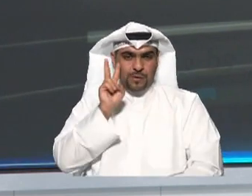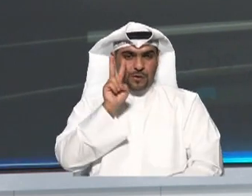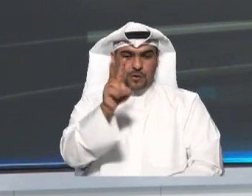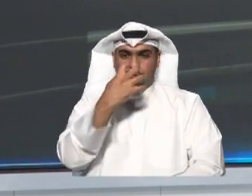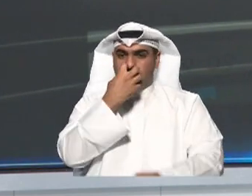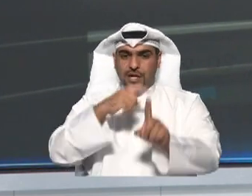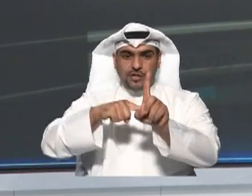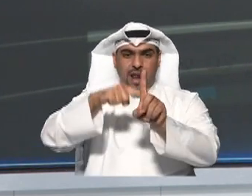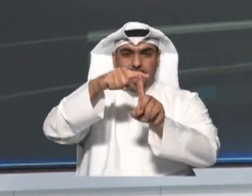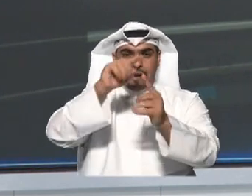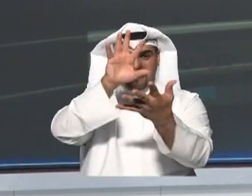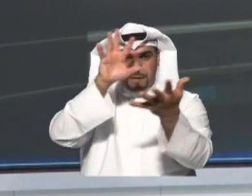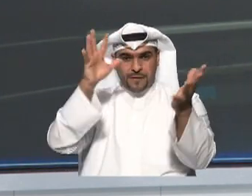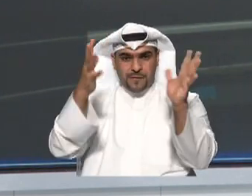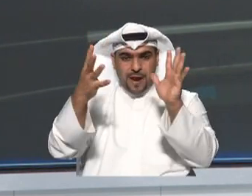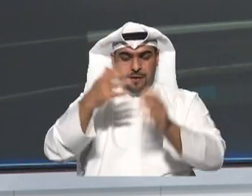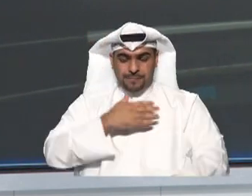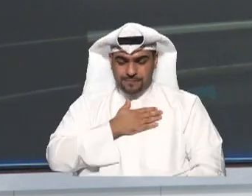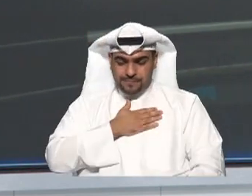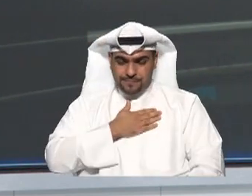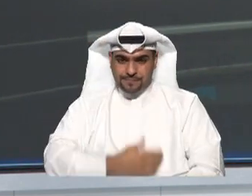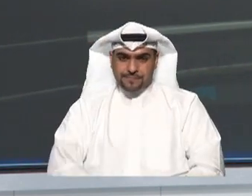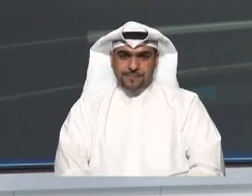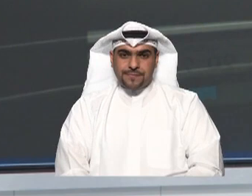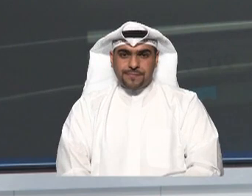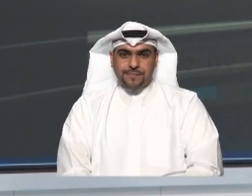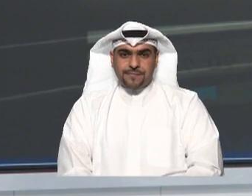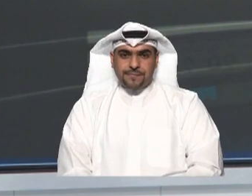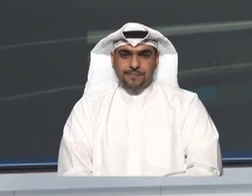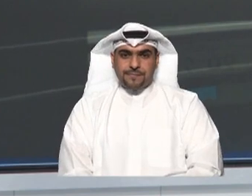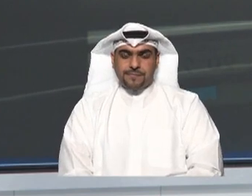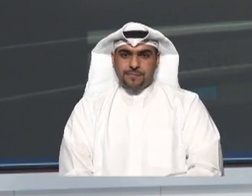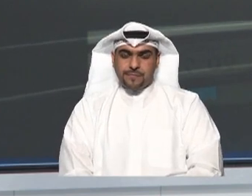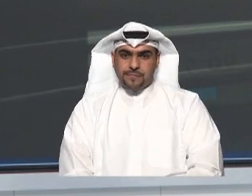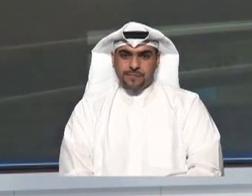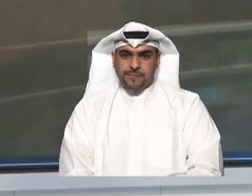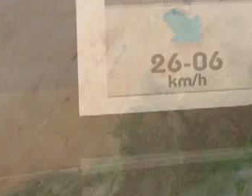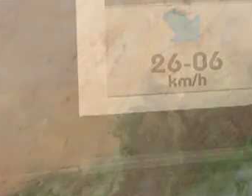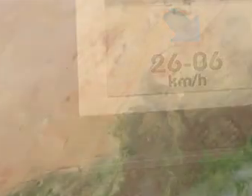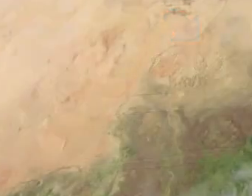كمال ومحمد فهد، لكن بعد هذه الجوله لدرجات الحراره في بعض العواصم والمدن حول العالم.